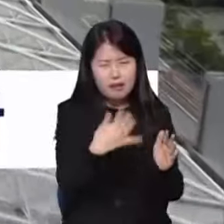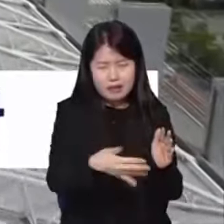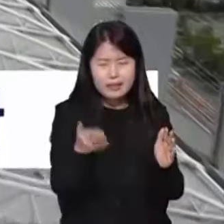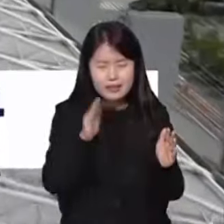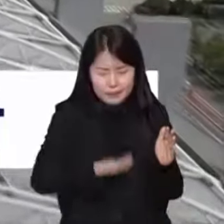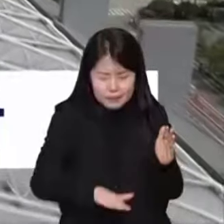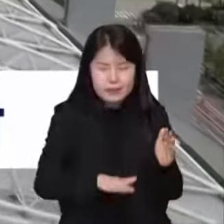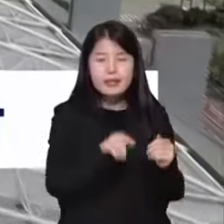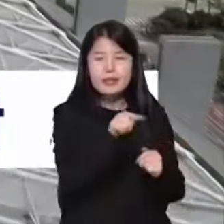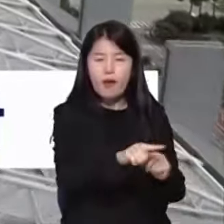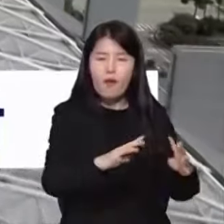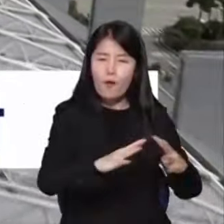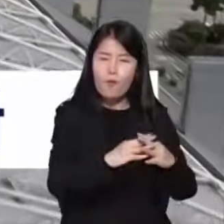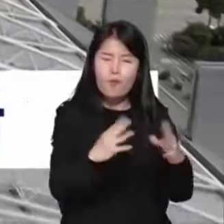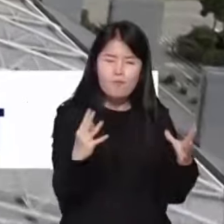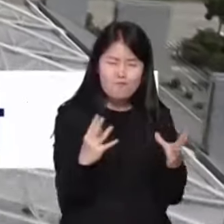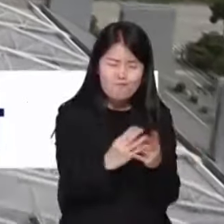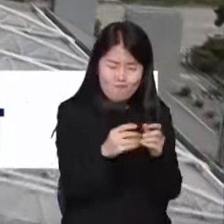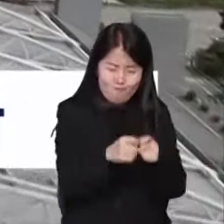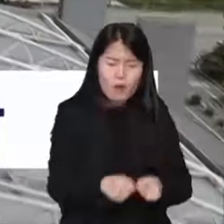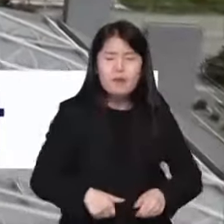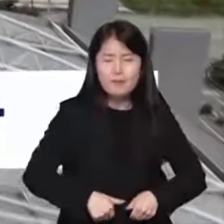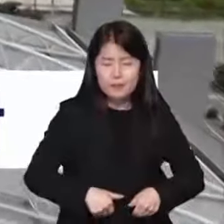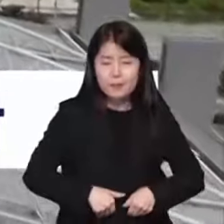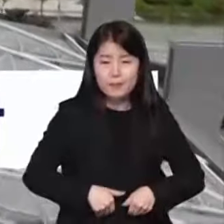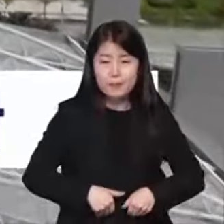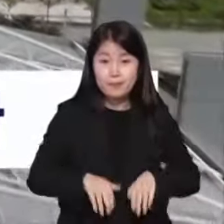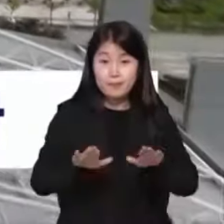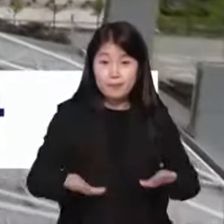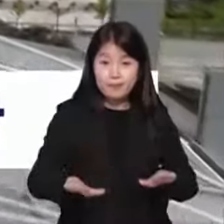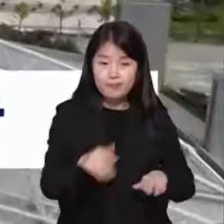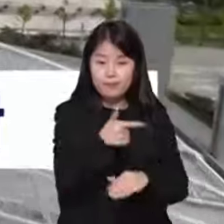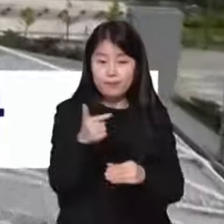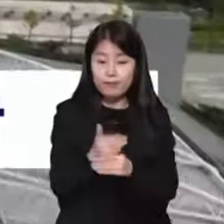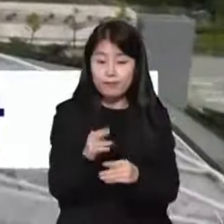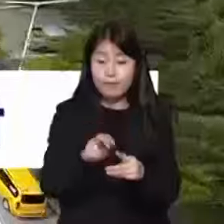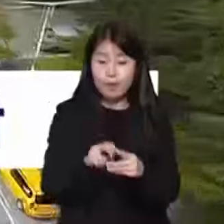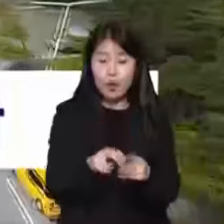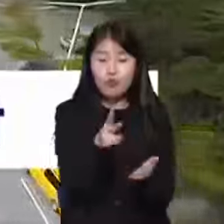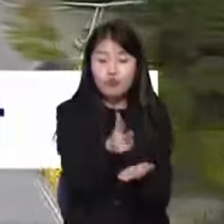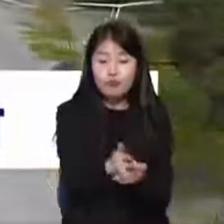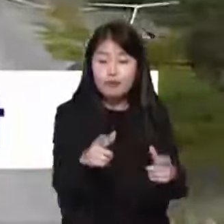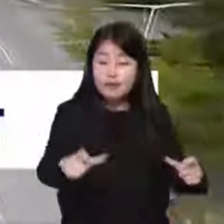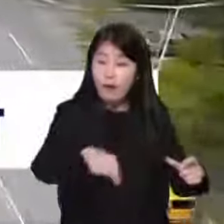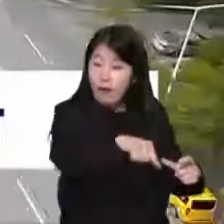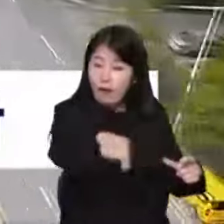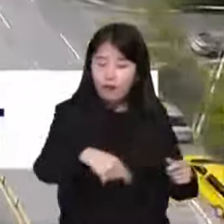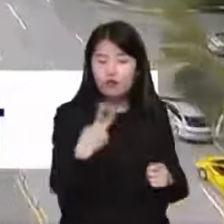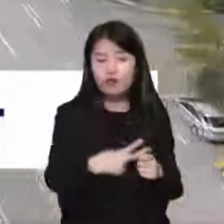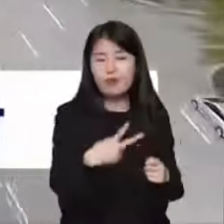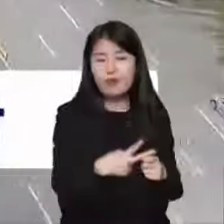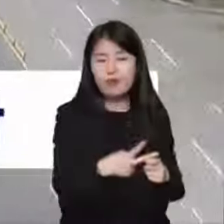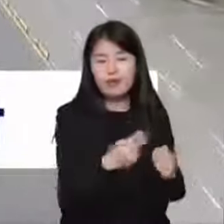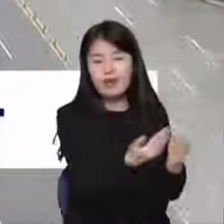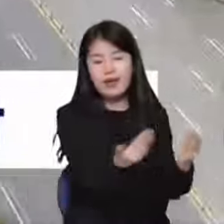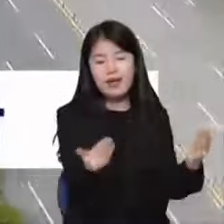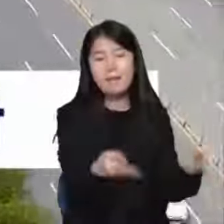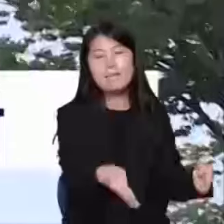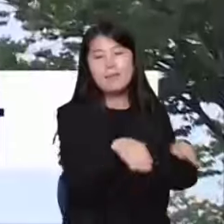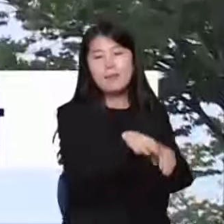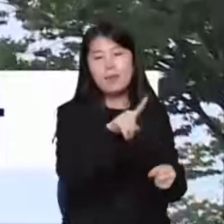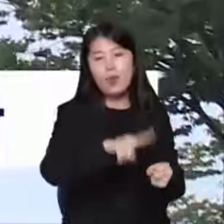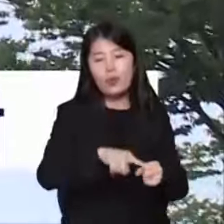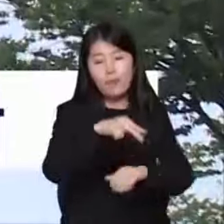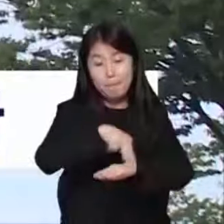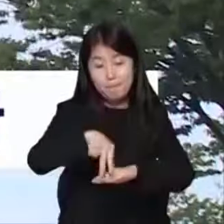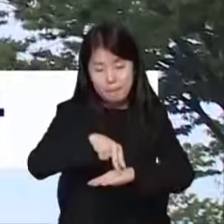한다는 생각을 했다고 밝혔습니다. 광주시는 현 김대중 컨벤션센터 주차장 부지에 제2전 시장을 짓기 위해 설계